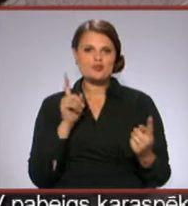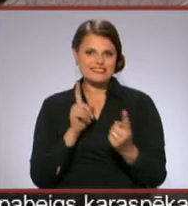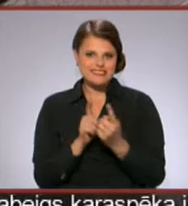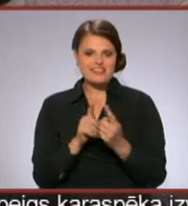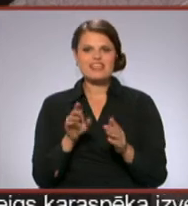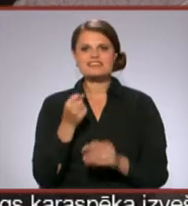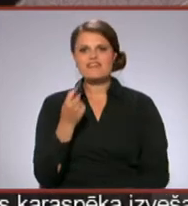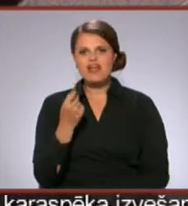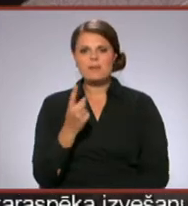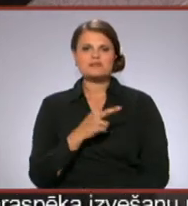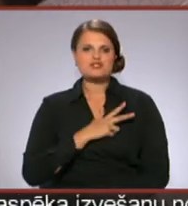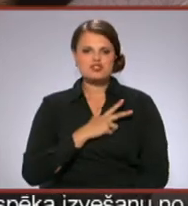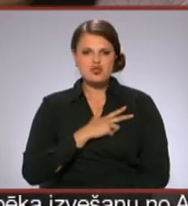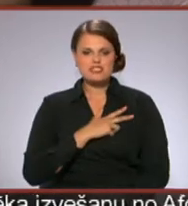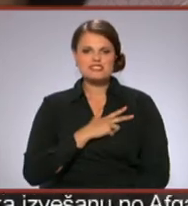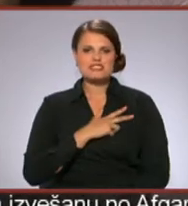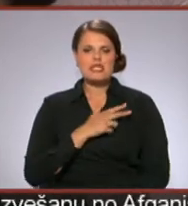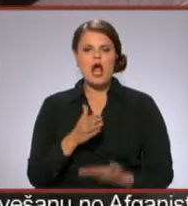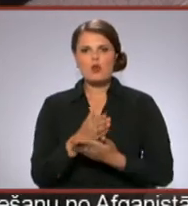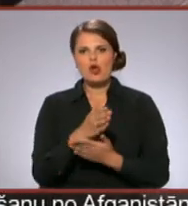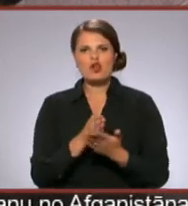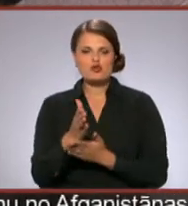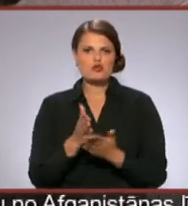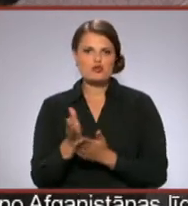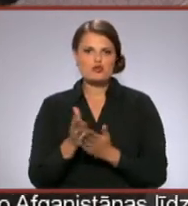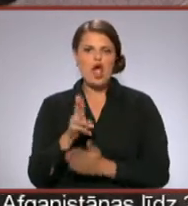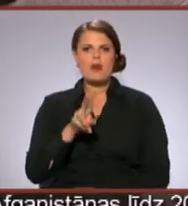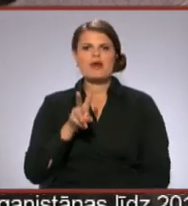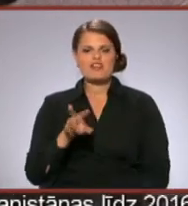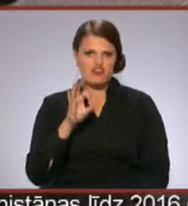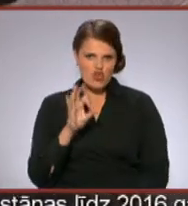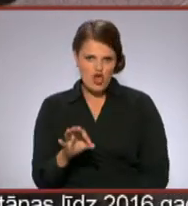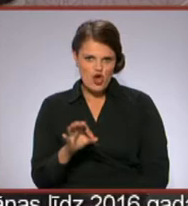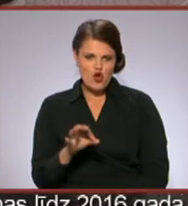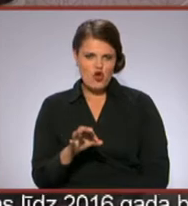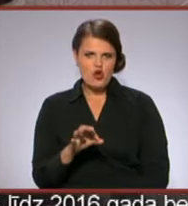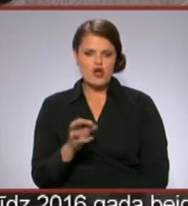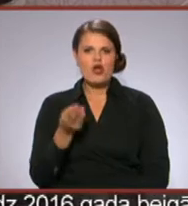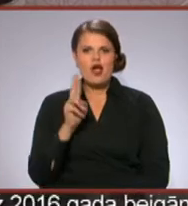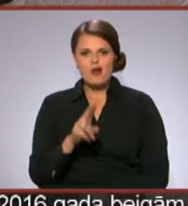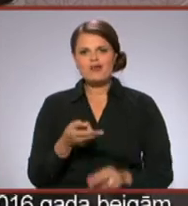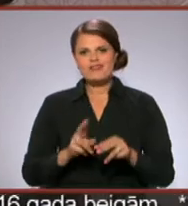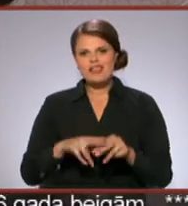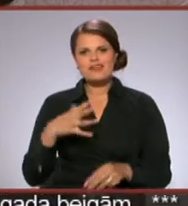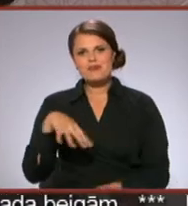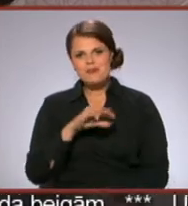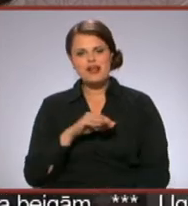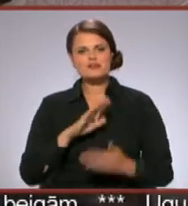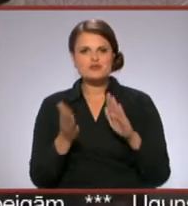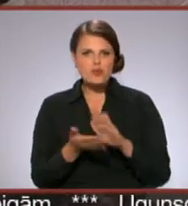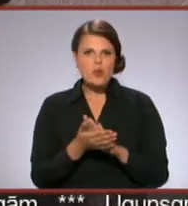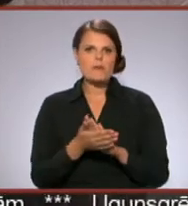satiekās 11 sociālo jomu nevalstiskās organizācijas. Un tad mēs tā